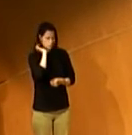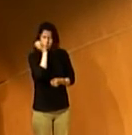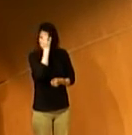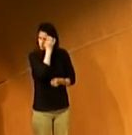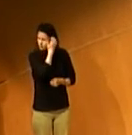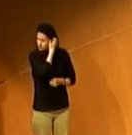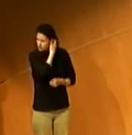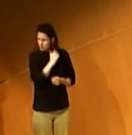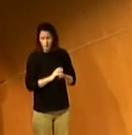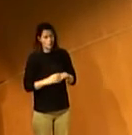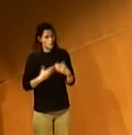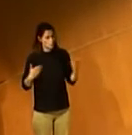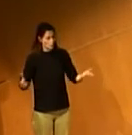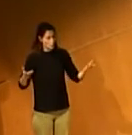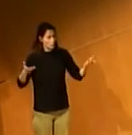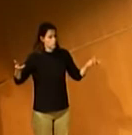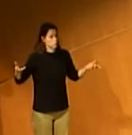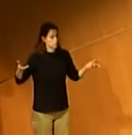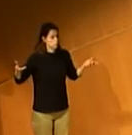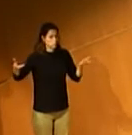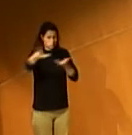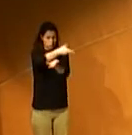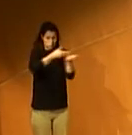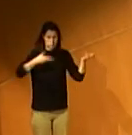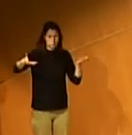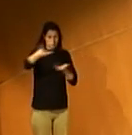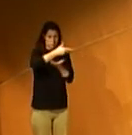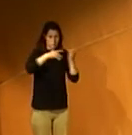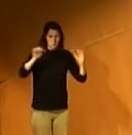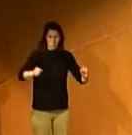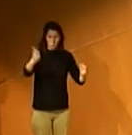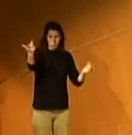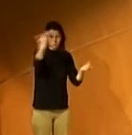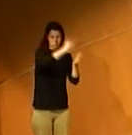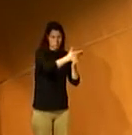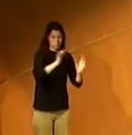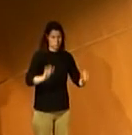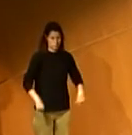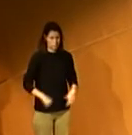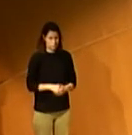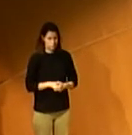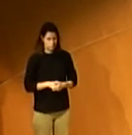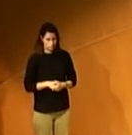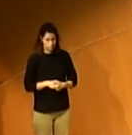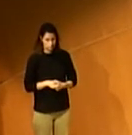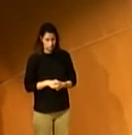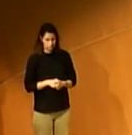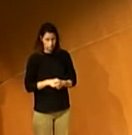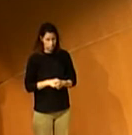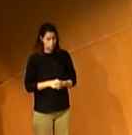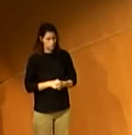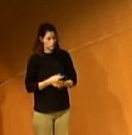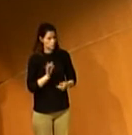Donc, on ouvre maintenant la discussion à l'ensemble des personnes en présence.